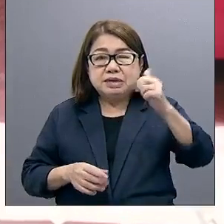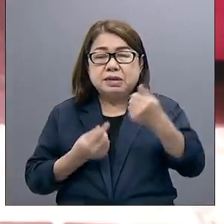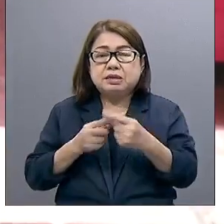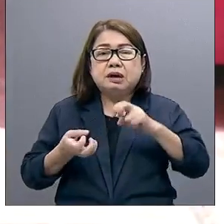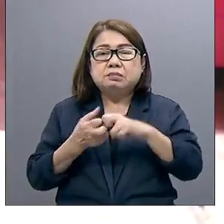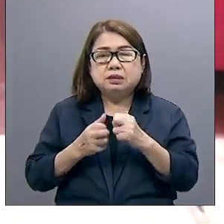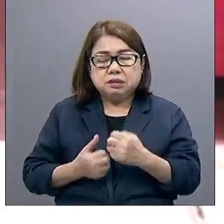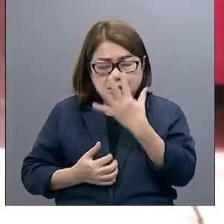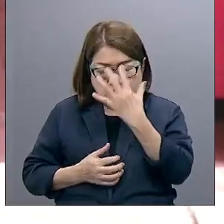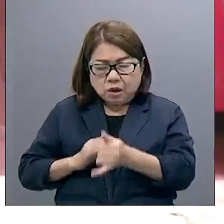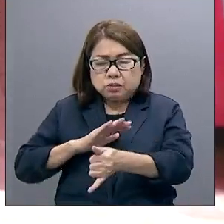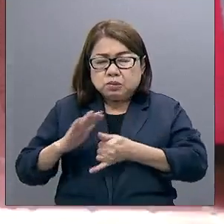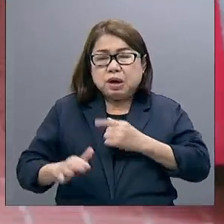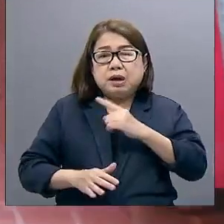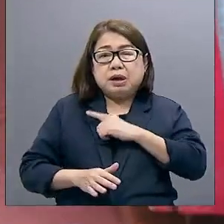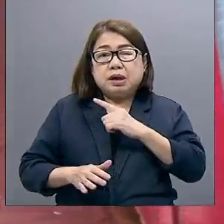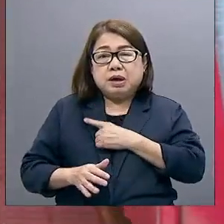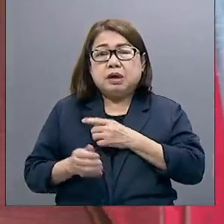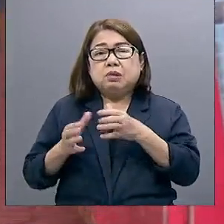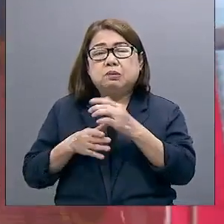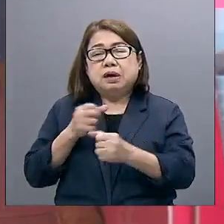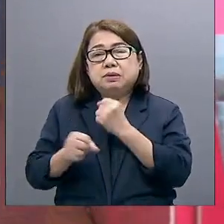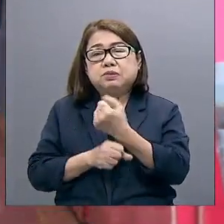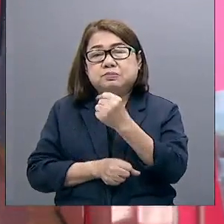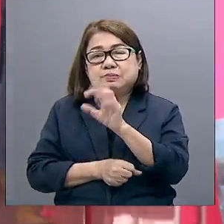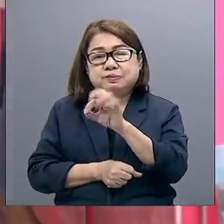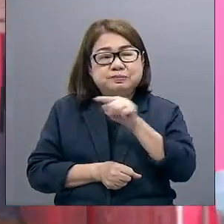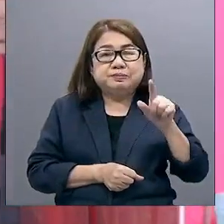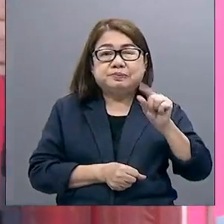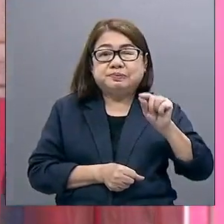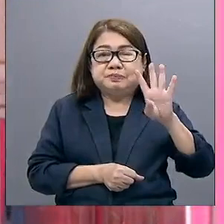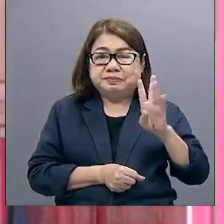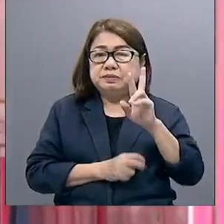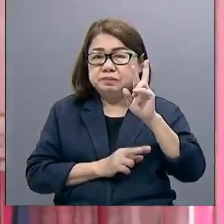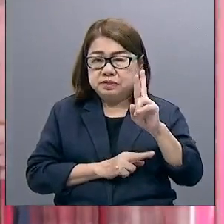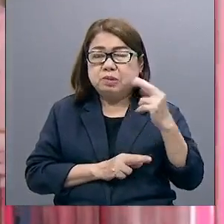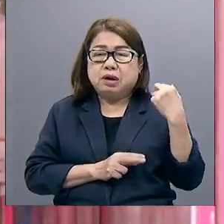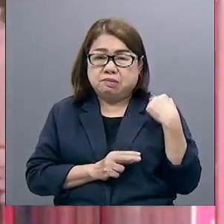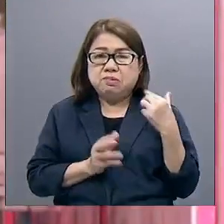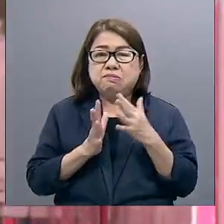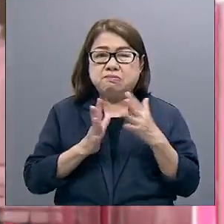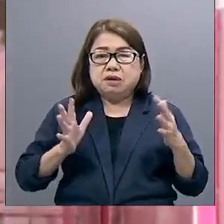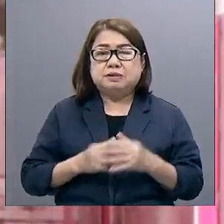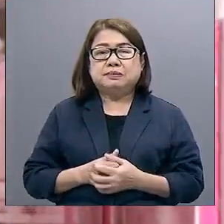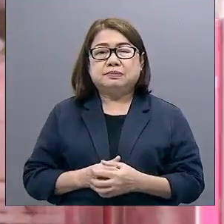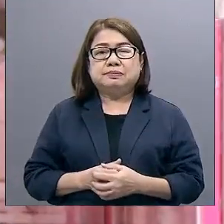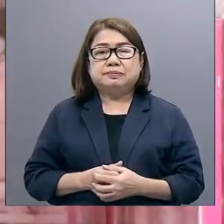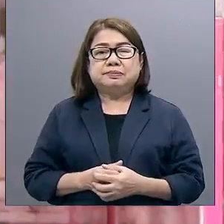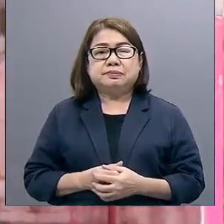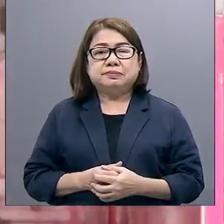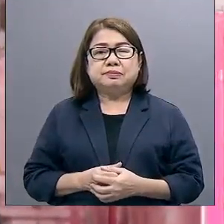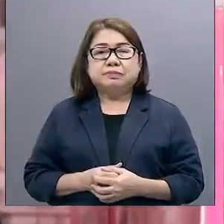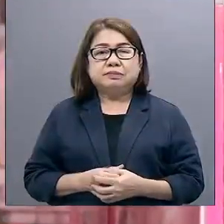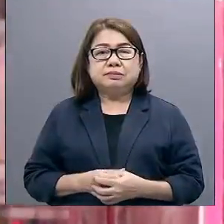ซึมเศร้ากลุ่มประชากรในวัย 19ถึง 24ปีที่มีความเสี่ยงเป็นโรคนี้เพิ่มมากขึ้นค่ะ